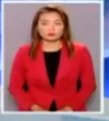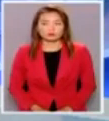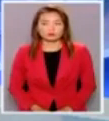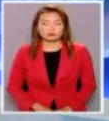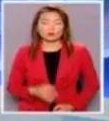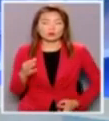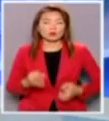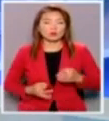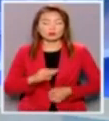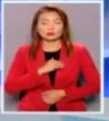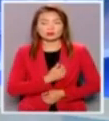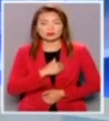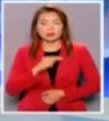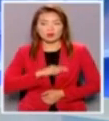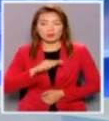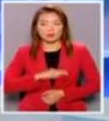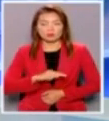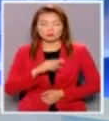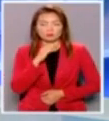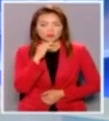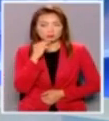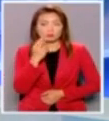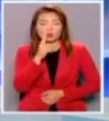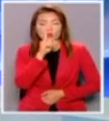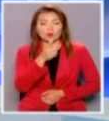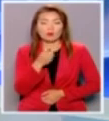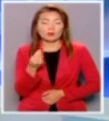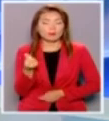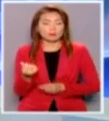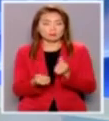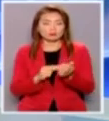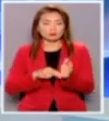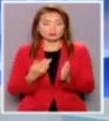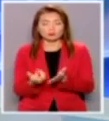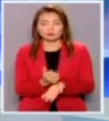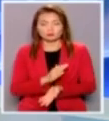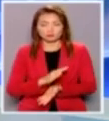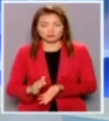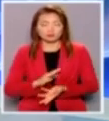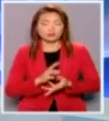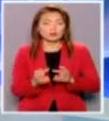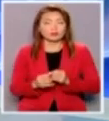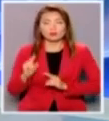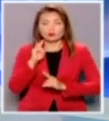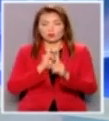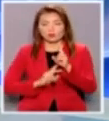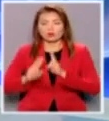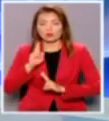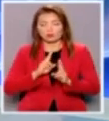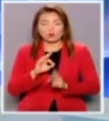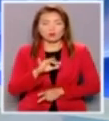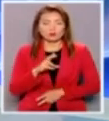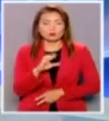Жеке сот орындаушылары жұмыс істеуге құлықсыз. Жарты жыл бойы алиментімді өндіре алмай жүрмін. Осылай деп редакциямызға шағымданған